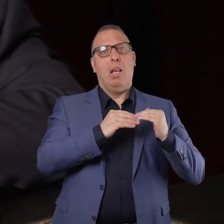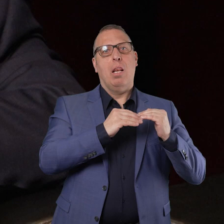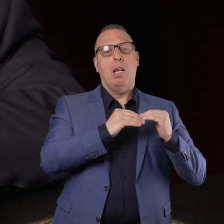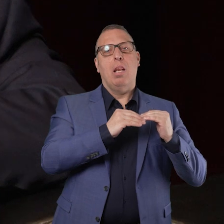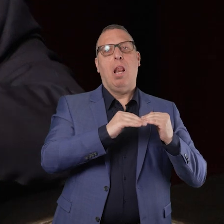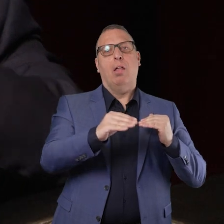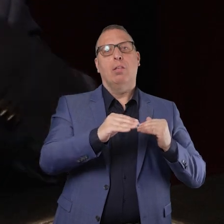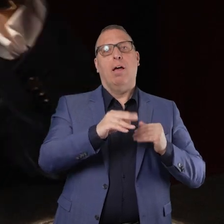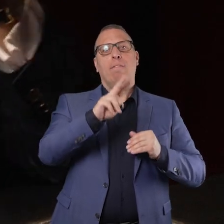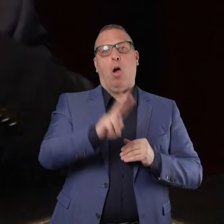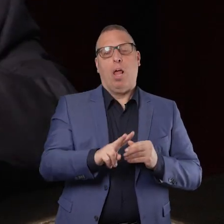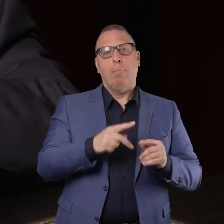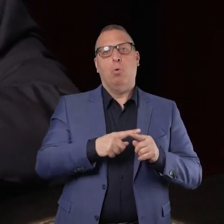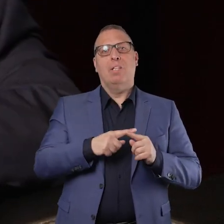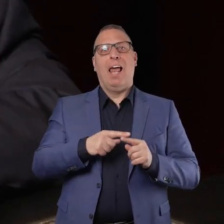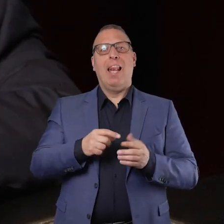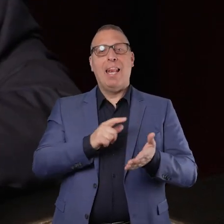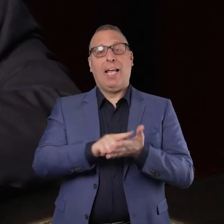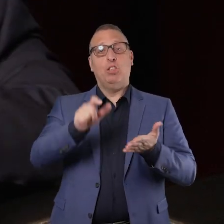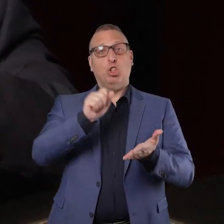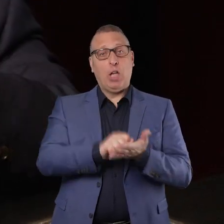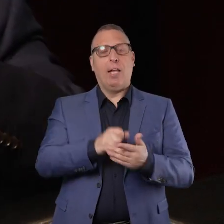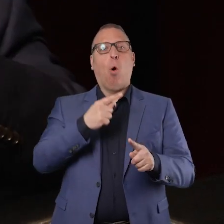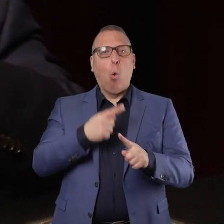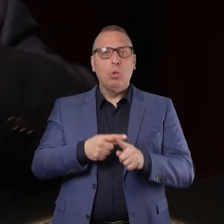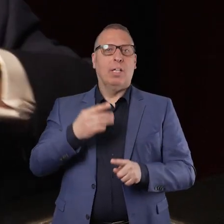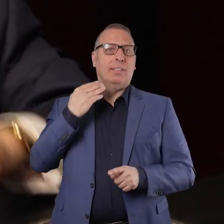Land Vorarlberg, dann aber Liechtenstein und St. Gallen,